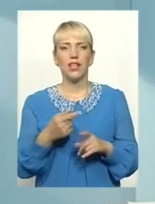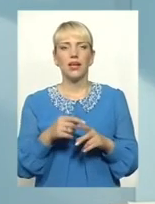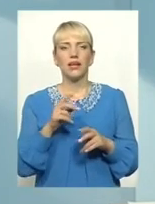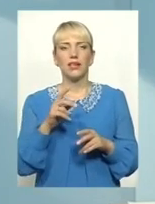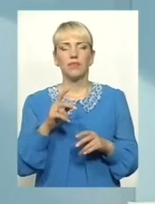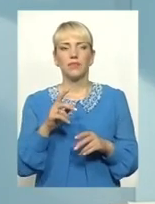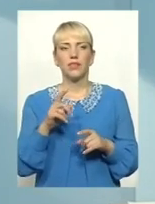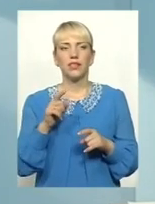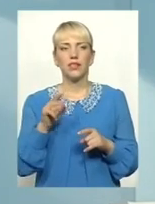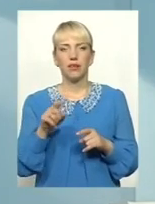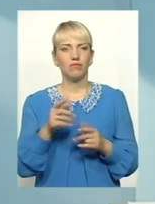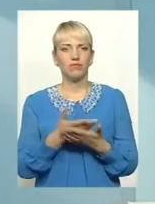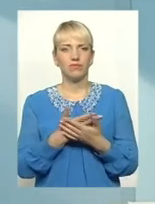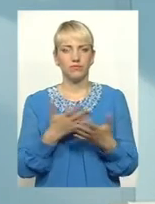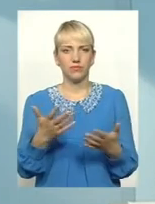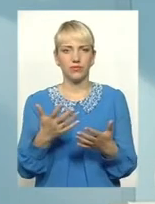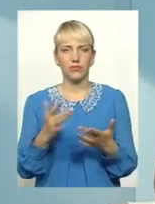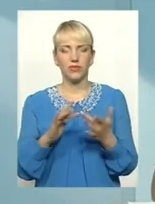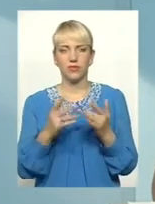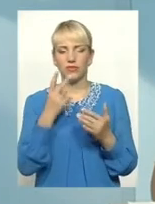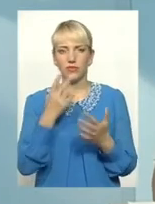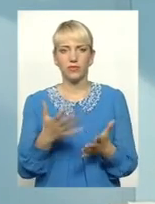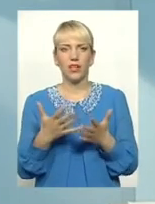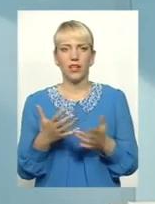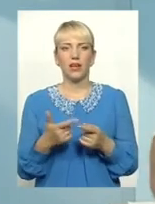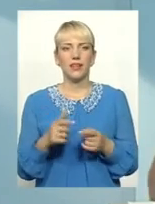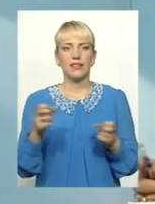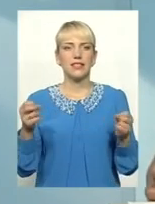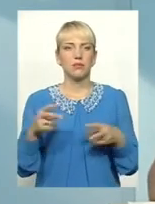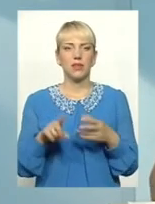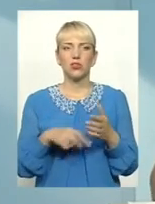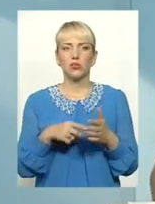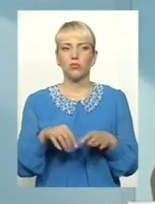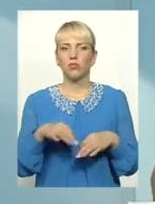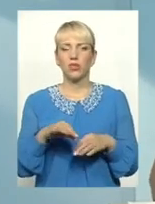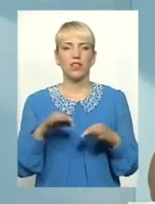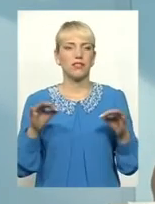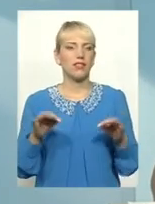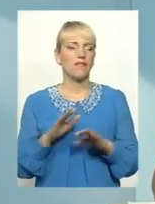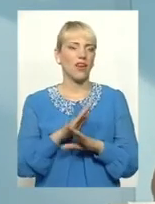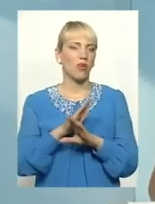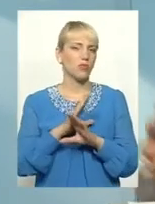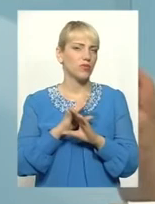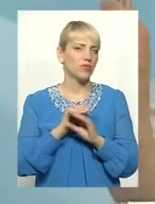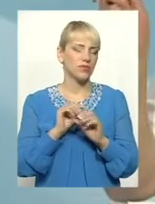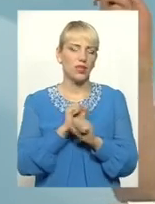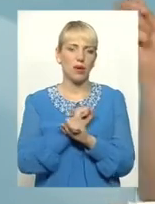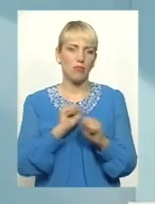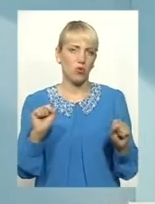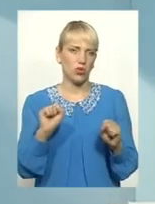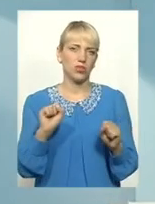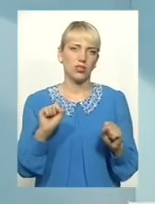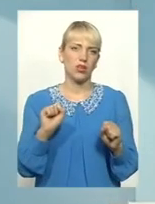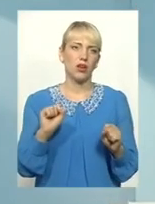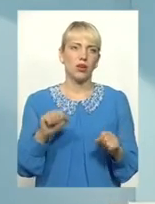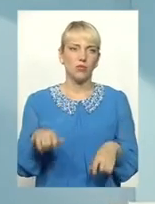яскраво висвітлена. Далі, спецкомунтрансу ні в якому разі не можна передавати. Абсолютно. Або там поміняти всіх